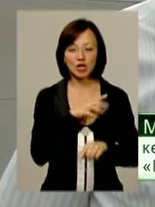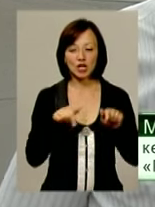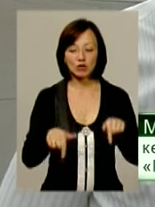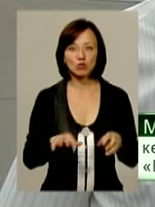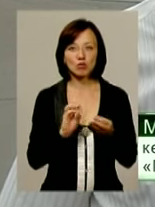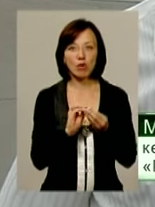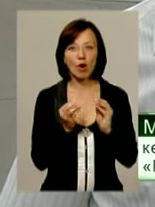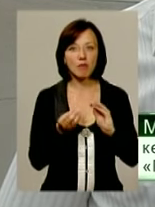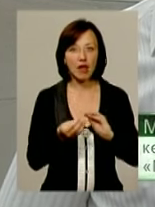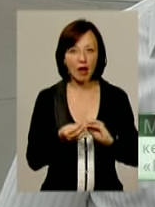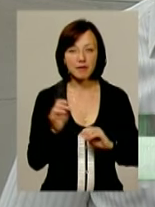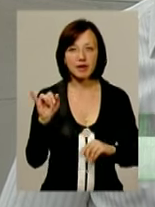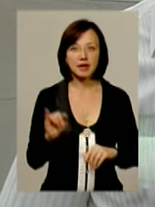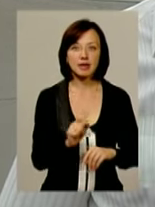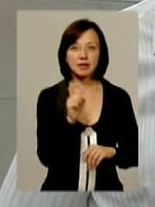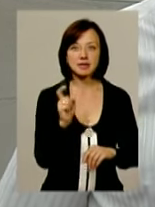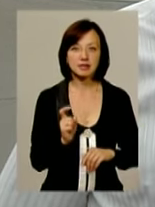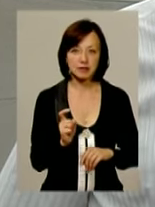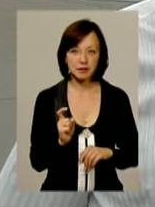проблеми із